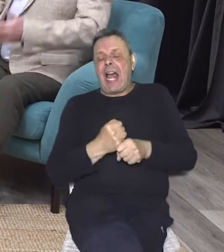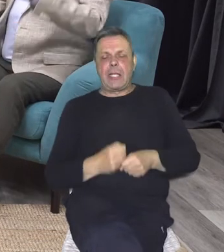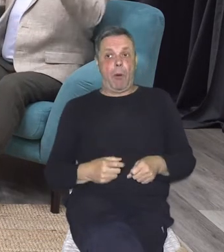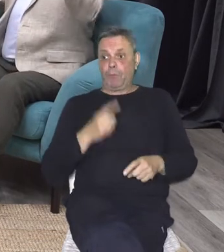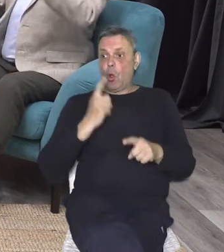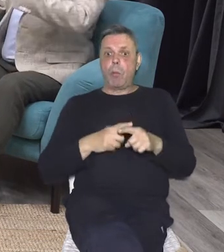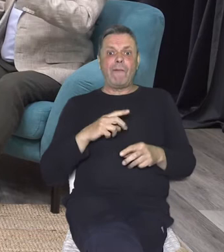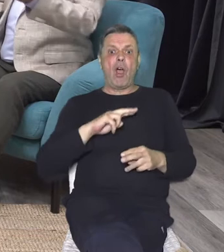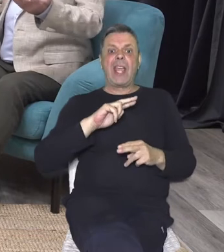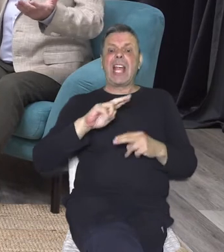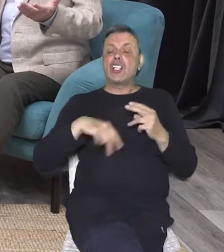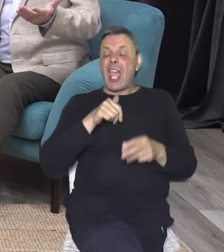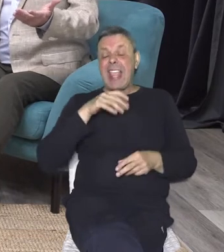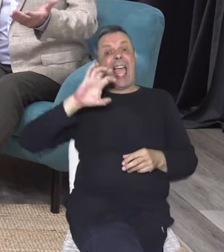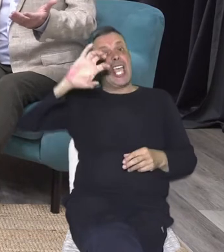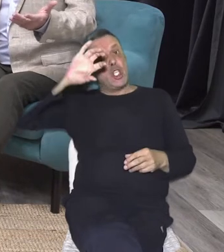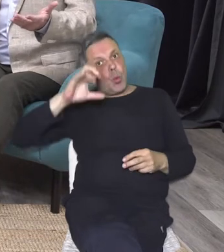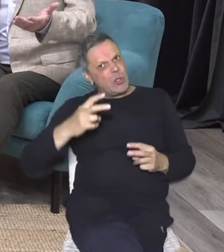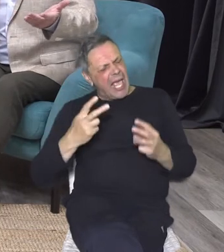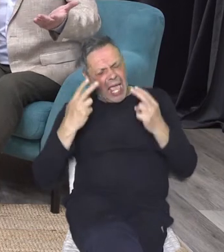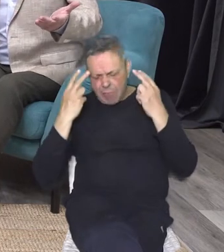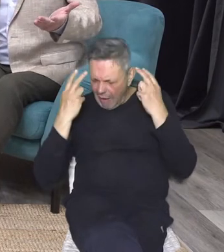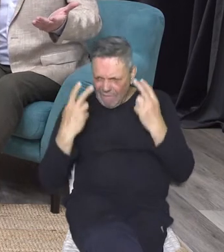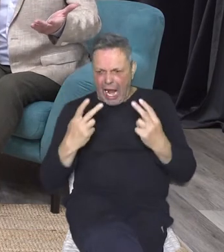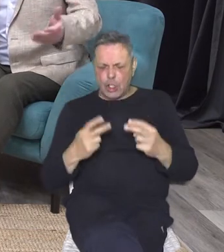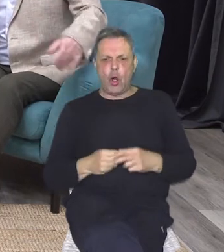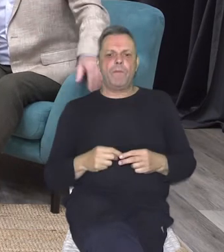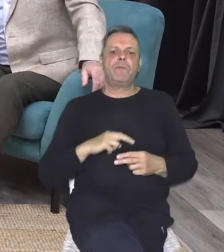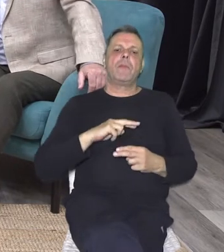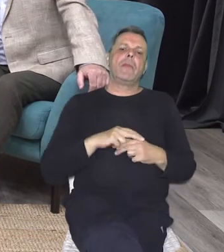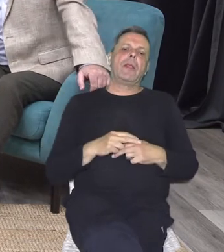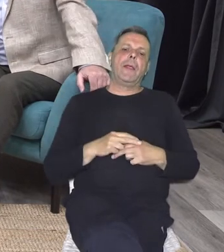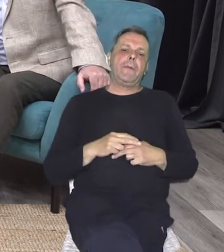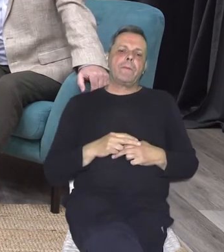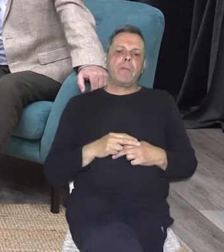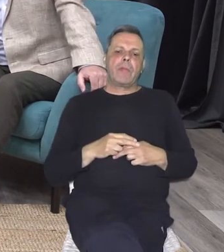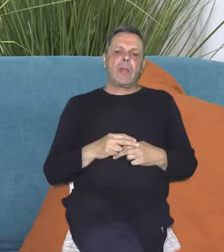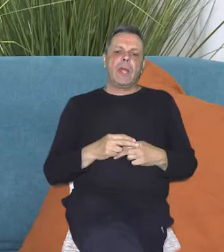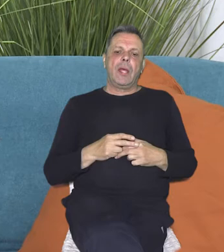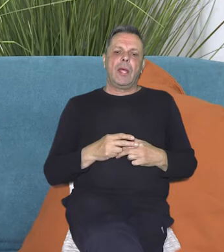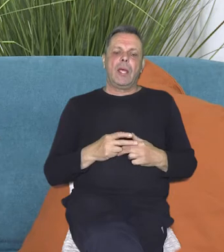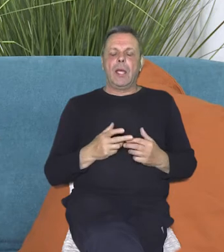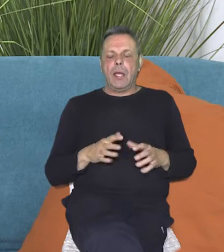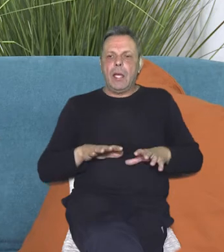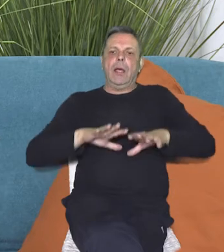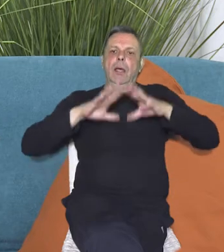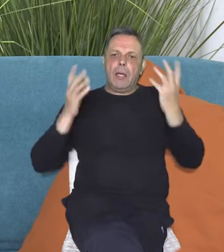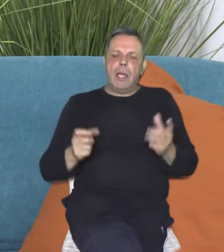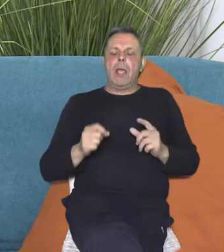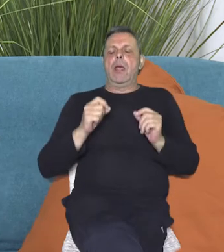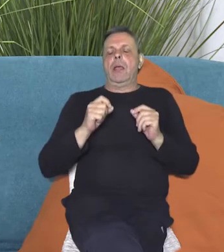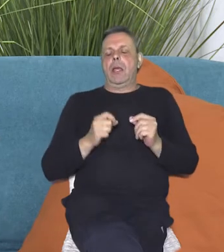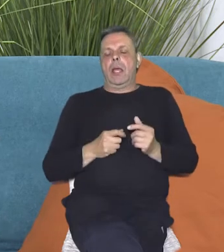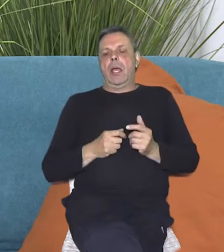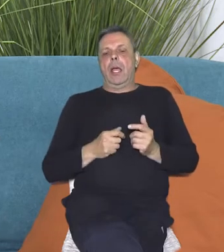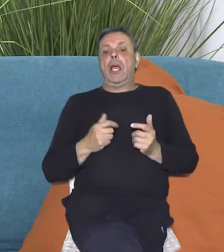ta šetnja, sunce. Sunce je jako, da, sunce je važno. Dovoljno je to reći. Šetnja je super važna. Znači, količina tog BDNF-a nam je